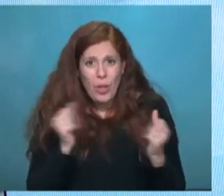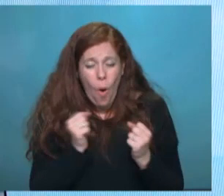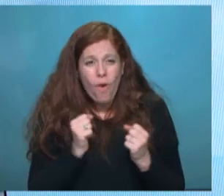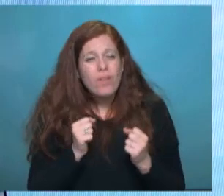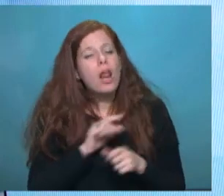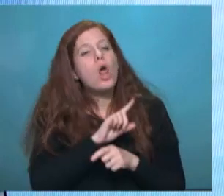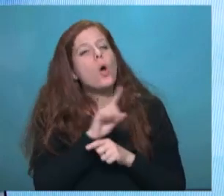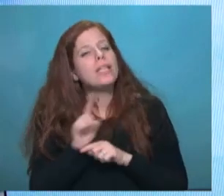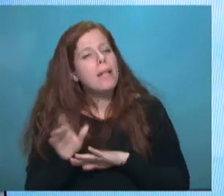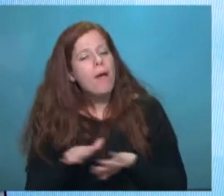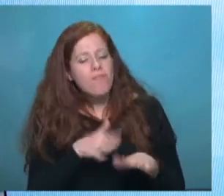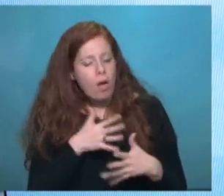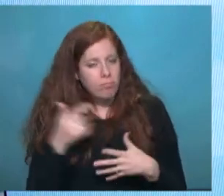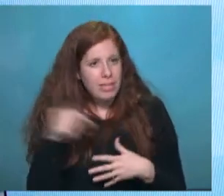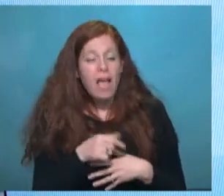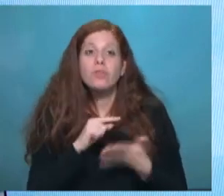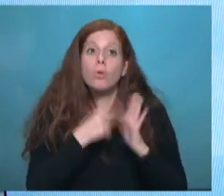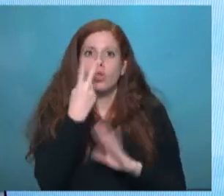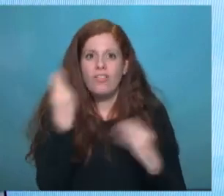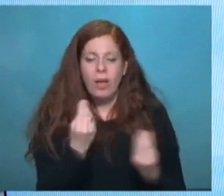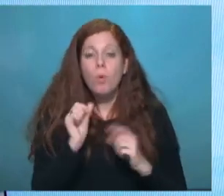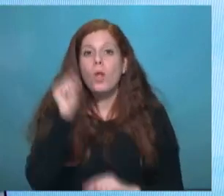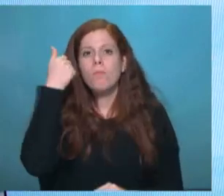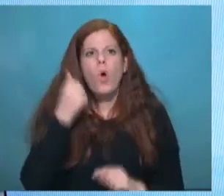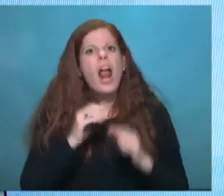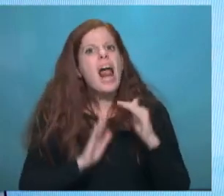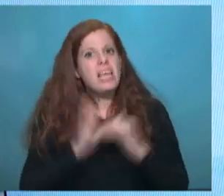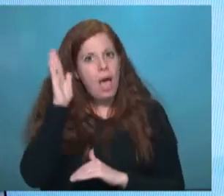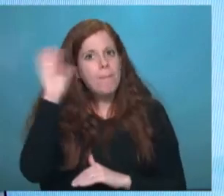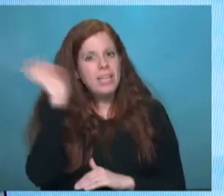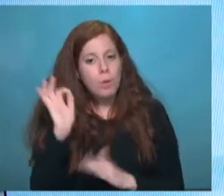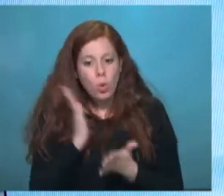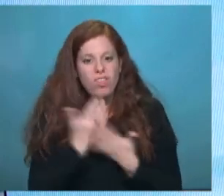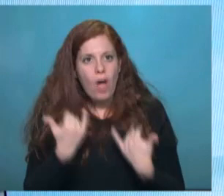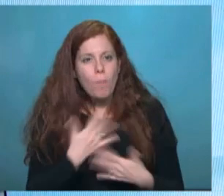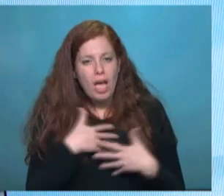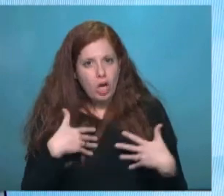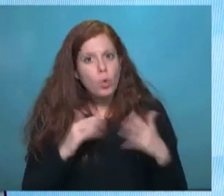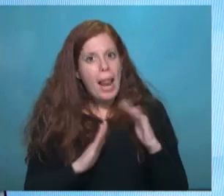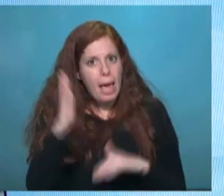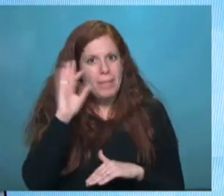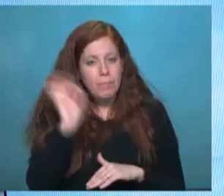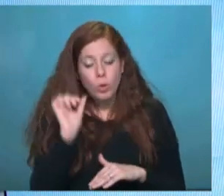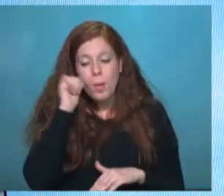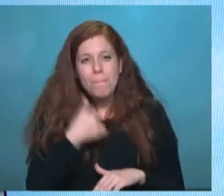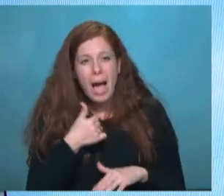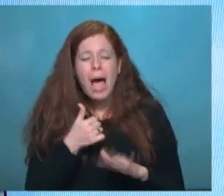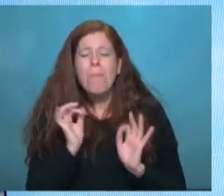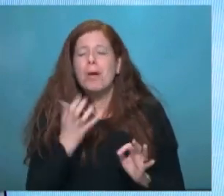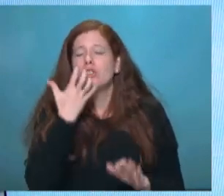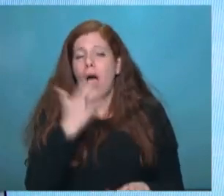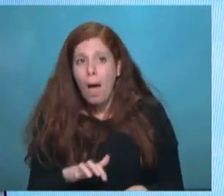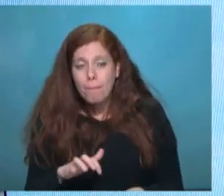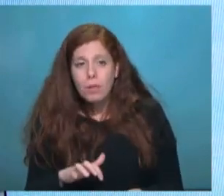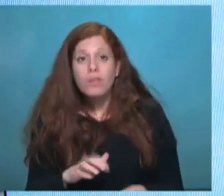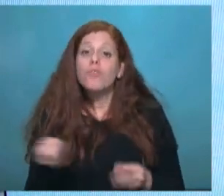אלינו, והיא גורמת לנו לשני דברים. אחד, עלייה ניכרת בטמפרטורות. כבר היום הרגשנו עלייה בטמפרטורות. מחר יהיה ממש חם.